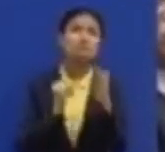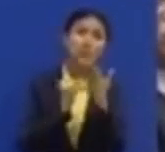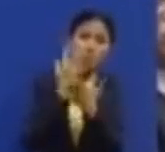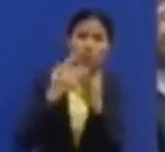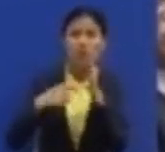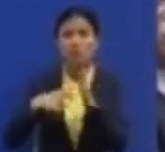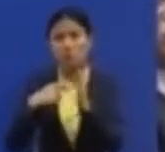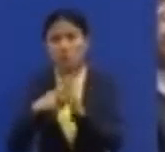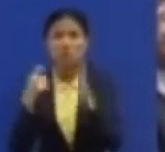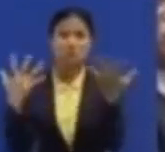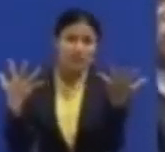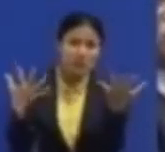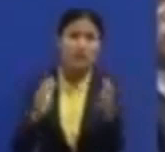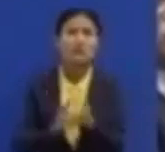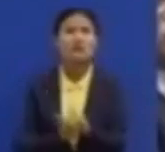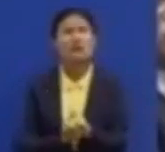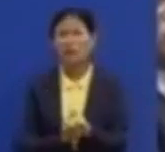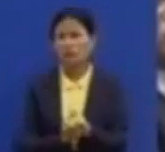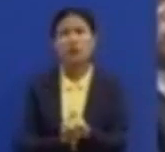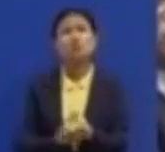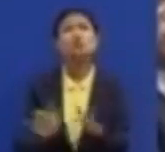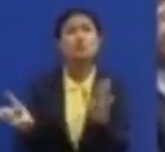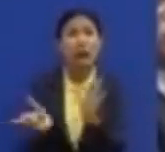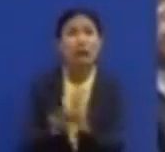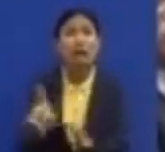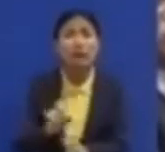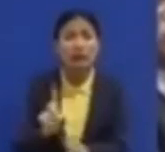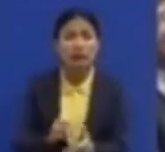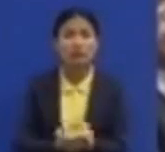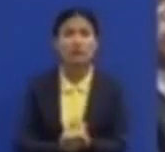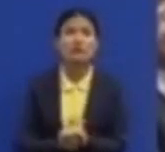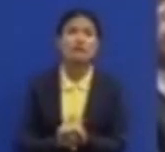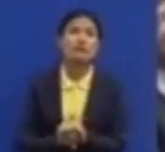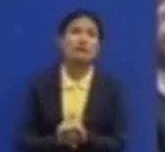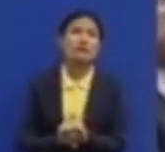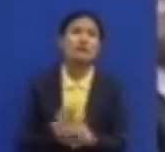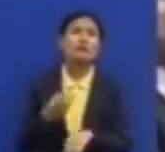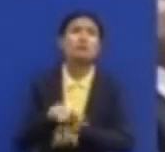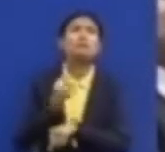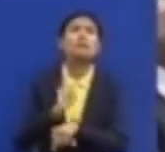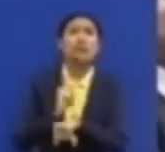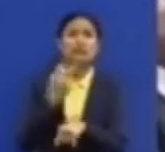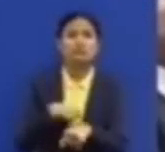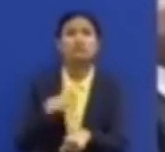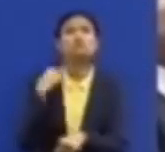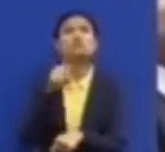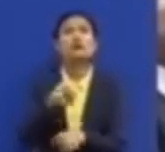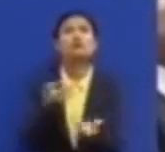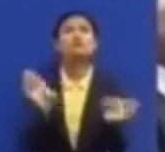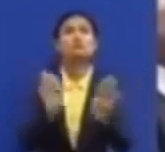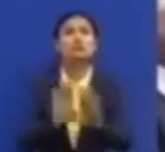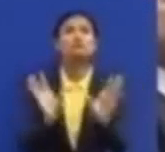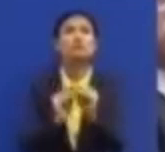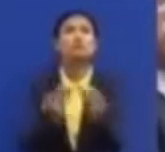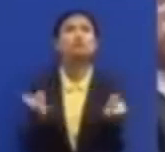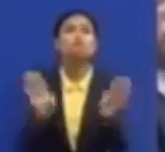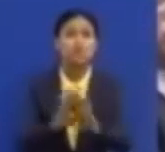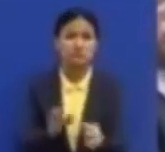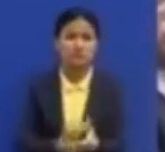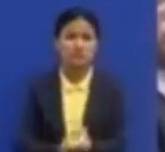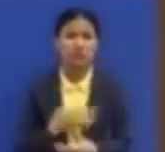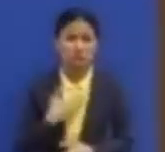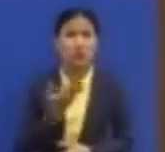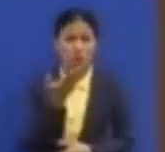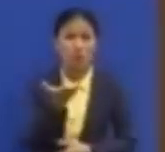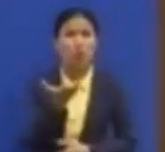ผมกลัวมันจะไปจบไอ้ตรงที่ว่าท่านประธานชิงปิดการประชุมท่านอย่าทำนะครับเสียหายไปใหญ่นะครับ